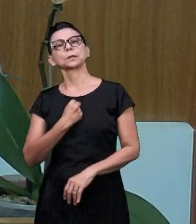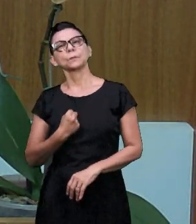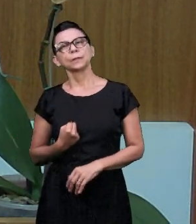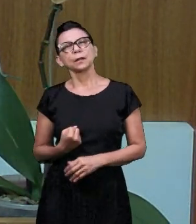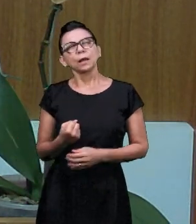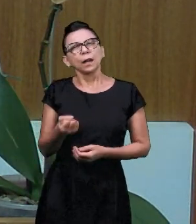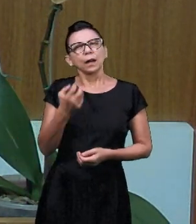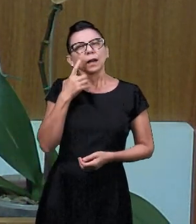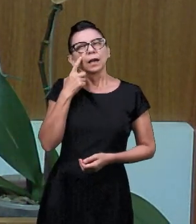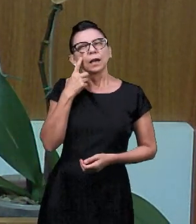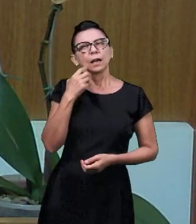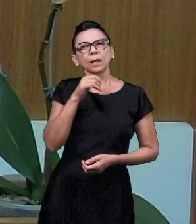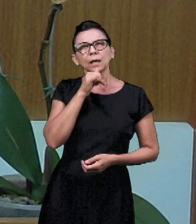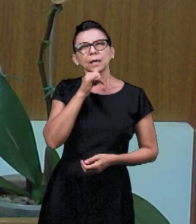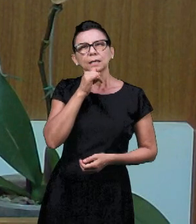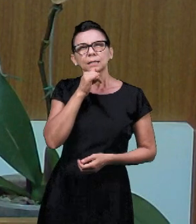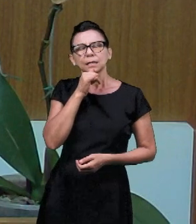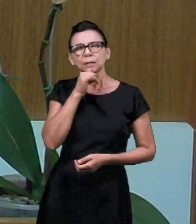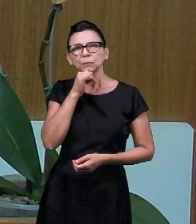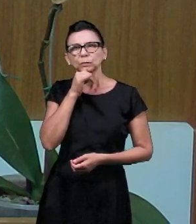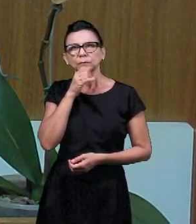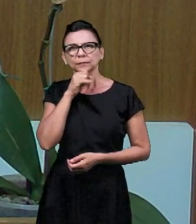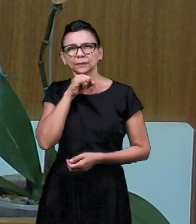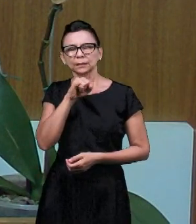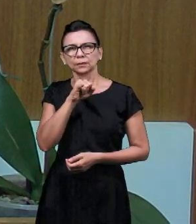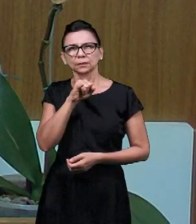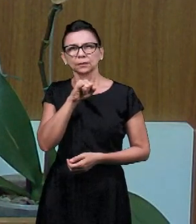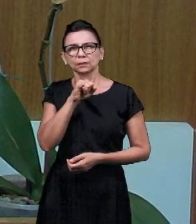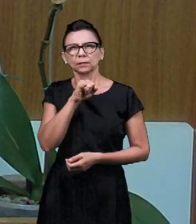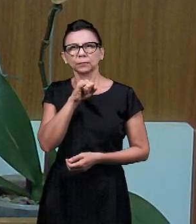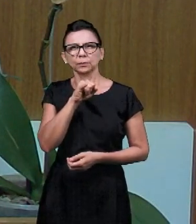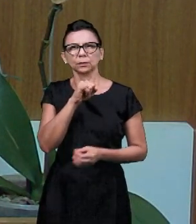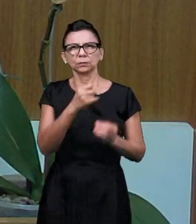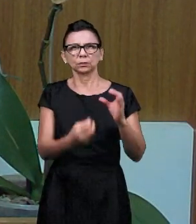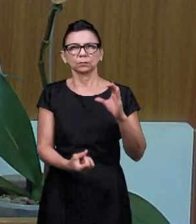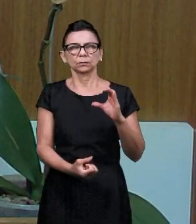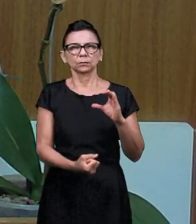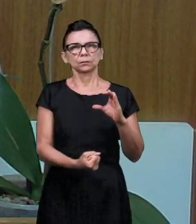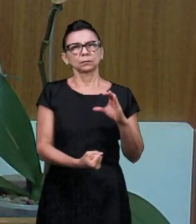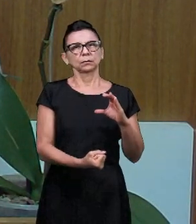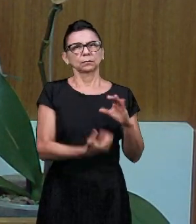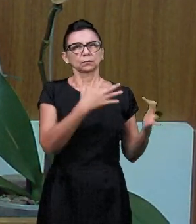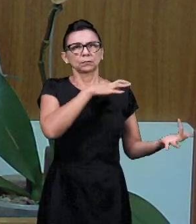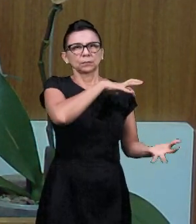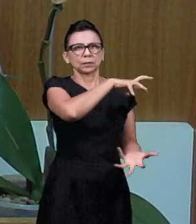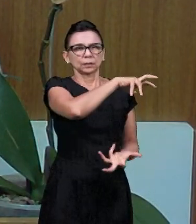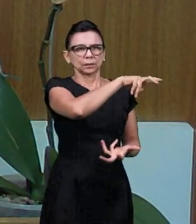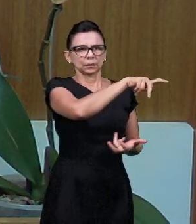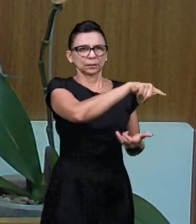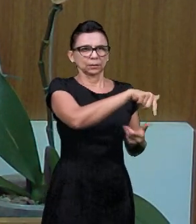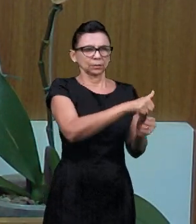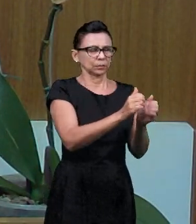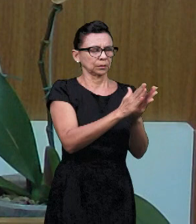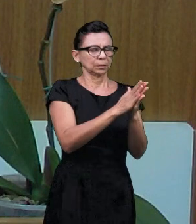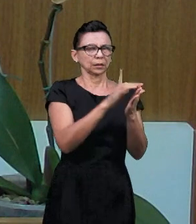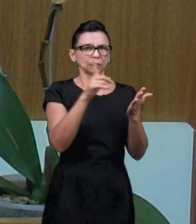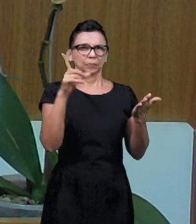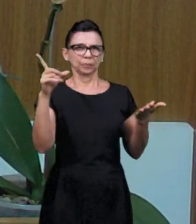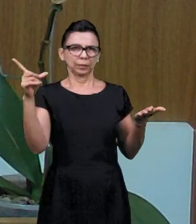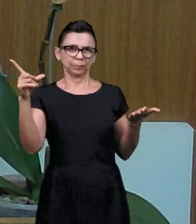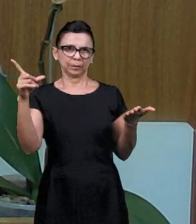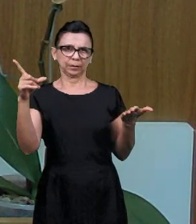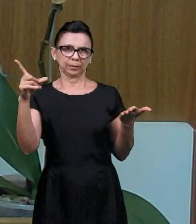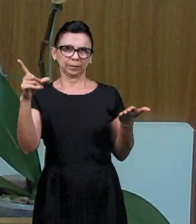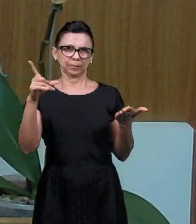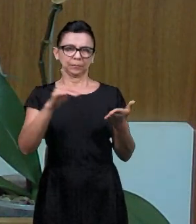fait référence à l'œuvre de la création, mais la révélation, elle vient de l'œuvre de la rédemption. C'est le secret, c'est